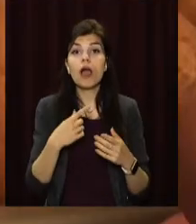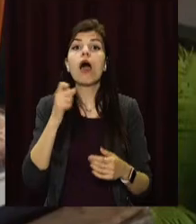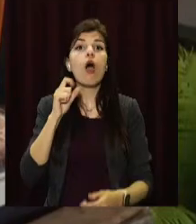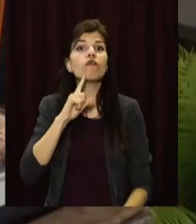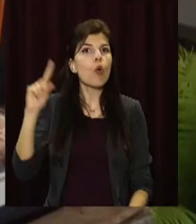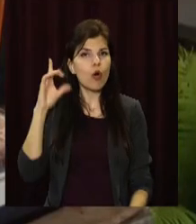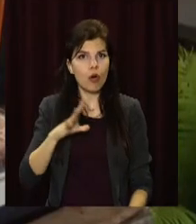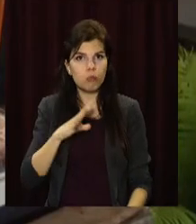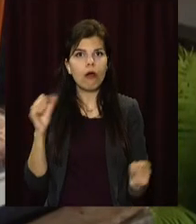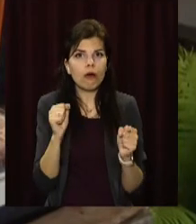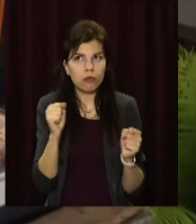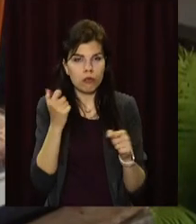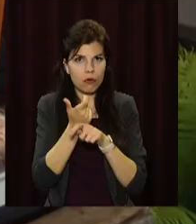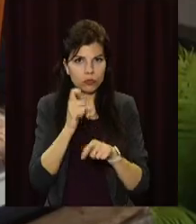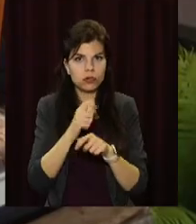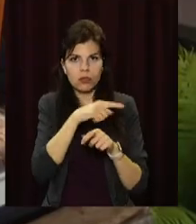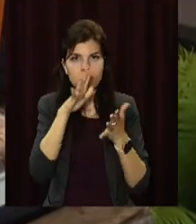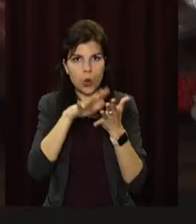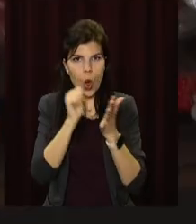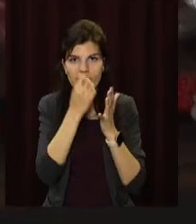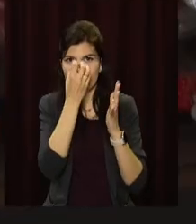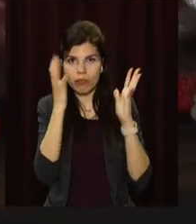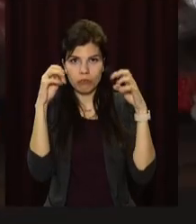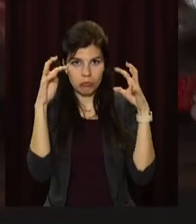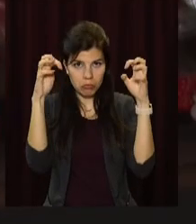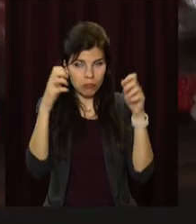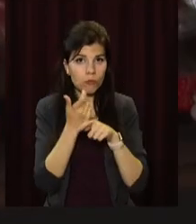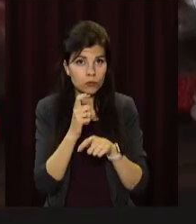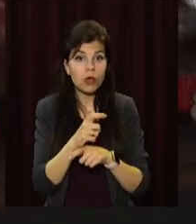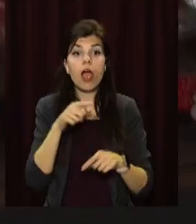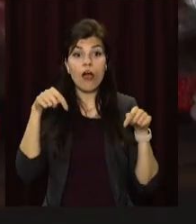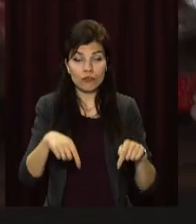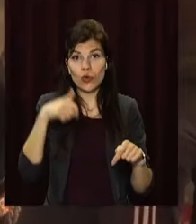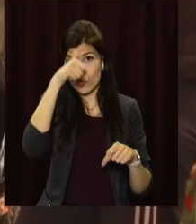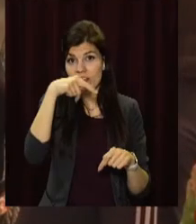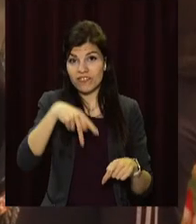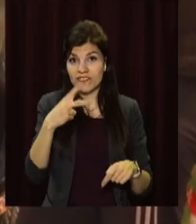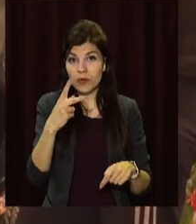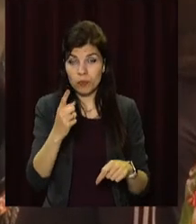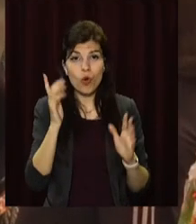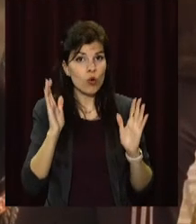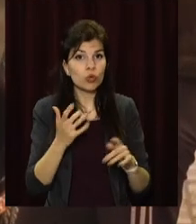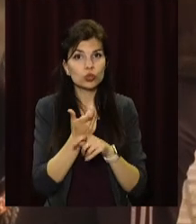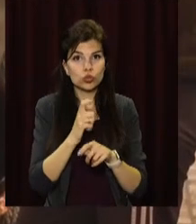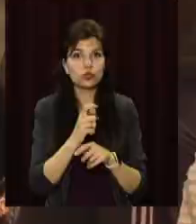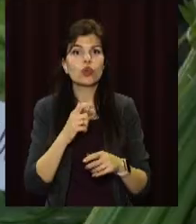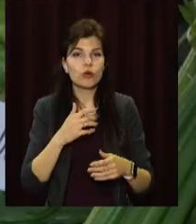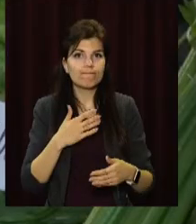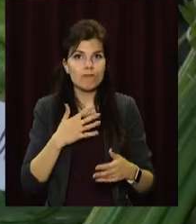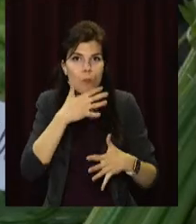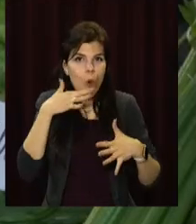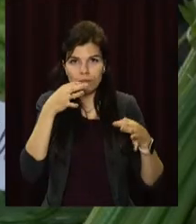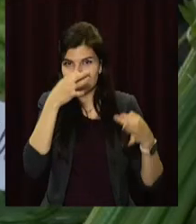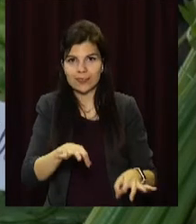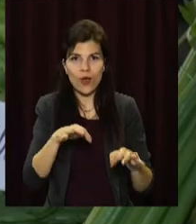фахівців, ранні картопля, капуста, огірки та помідори, а також ягоди у 2021-му будуть значно доступнішими